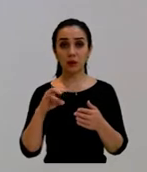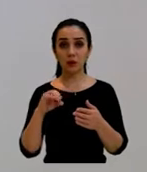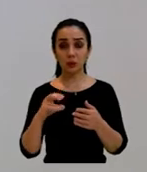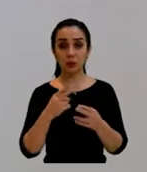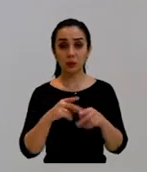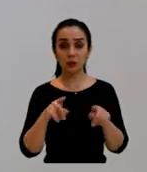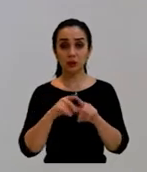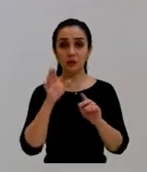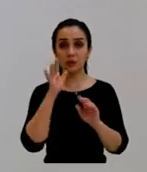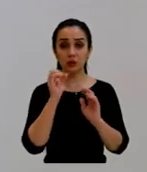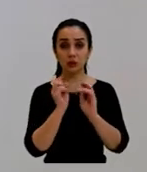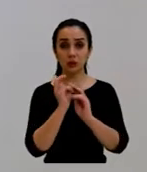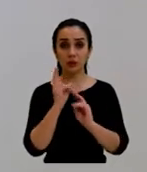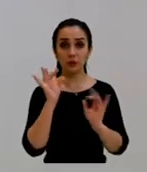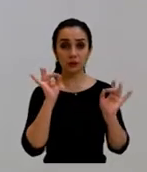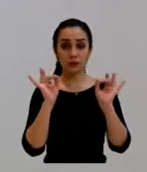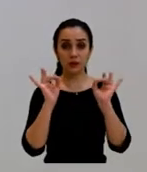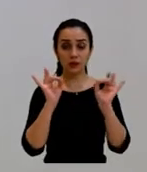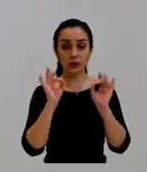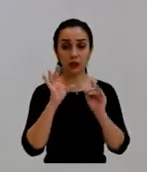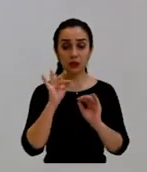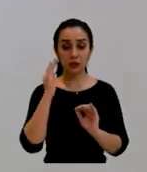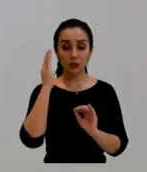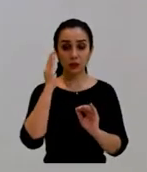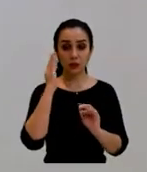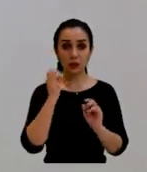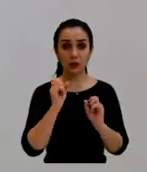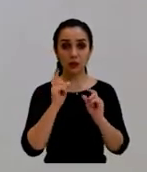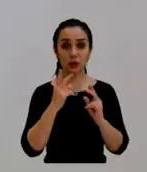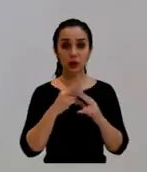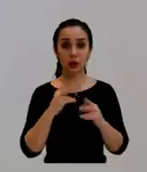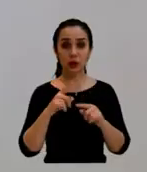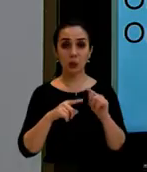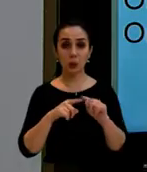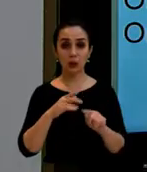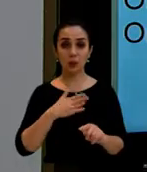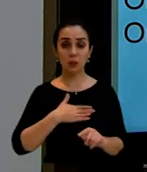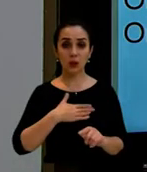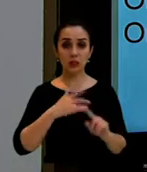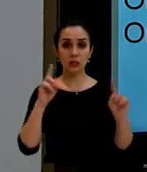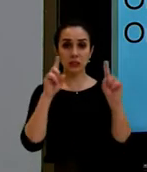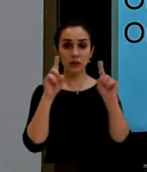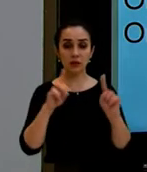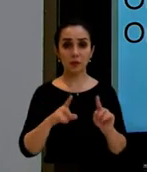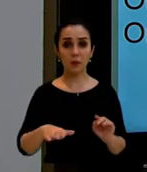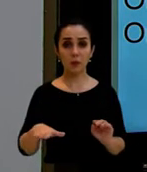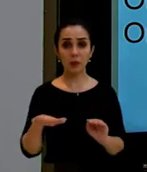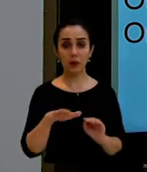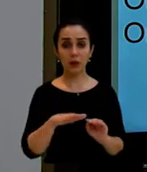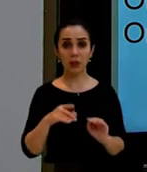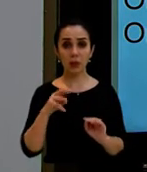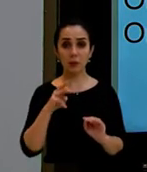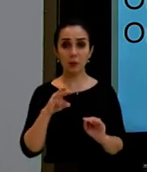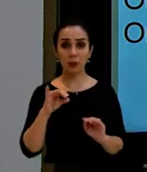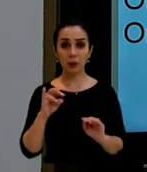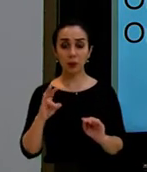часах 12 прозвенело, и сон окутал родину мою. Звезда полей в